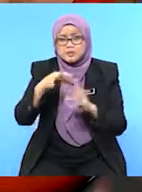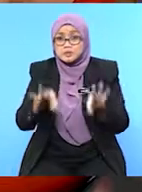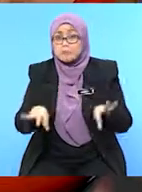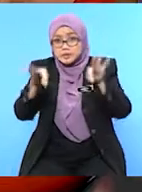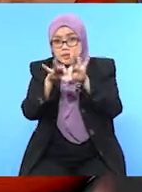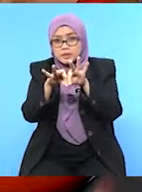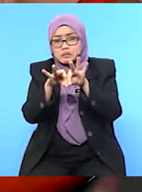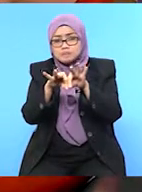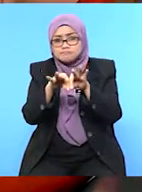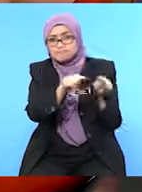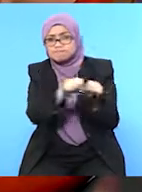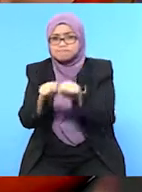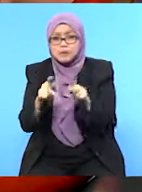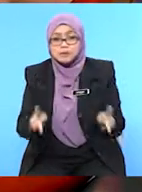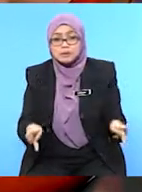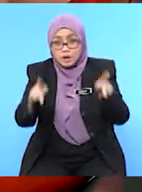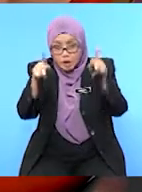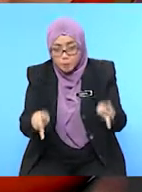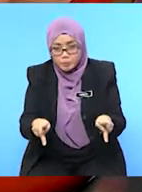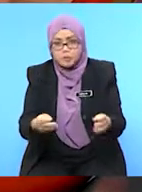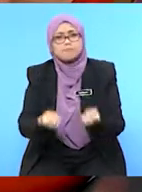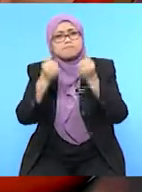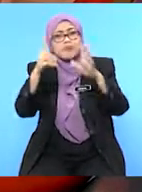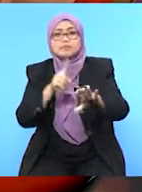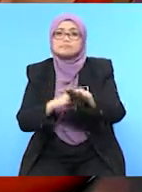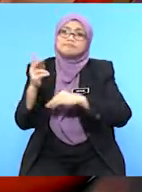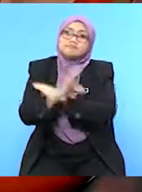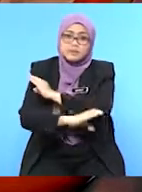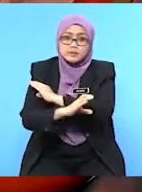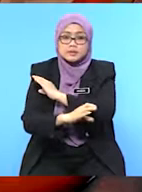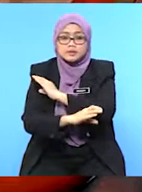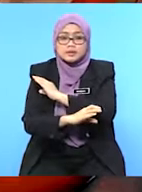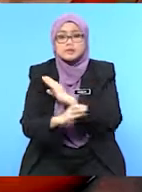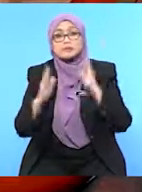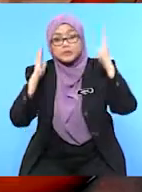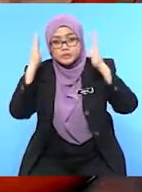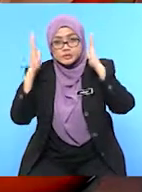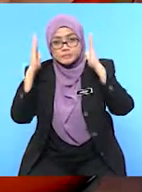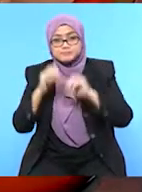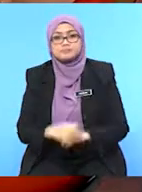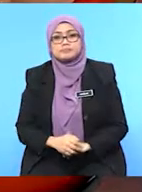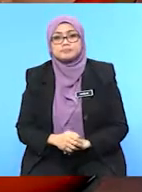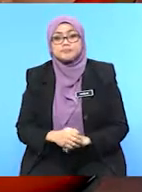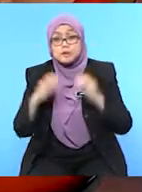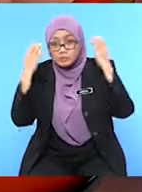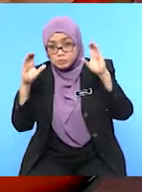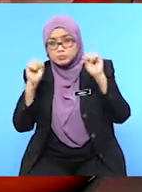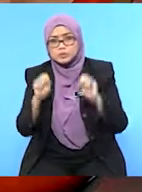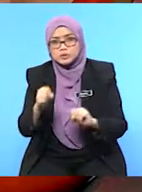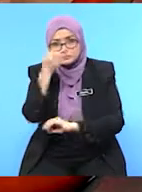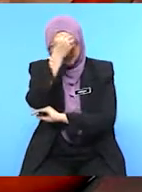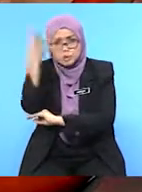yang berbagai kaum sebagai Indonesia inilah baik tegor seindah Bolehkah Cikgu Terangkan buketan